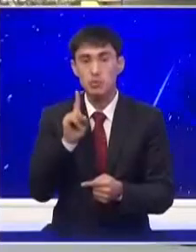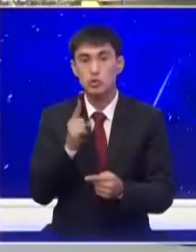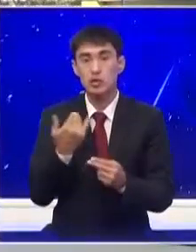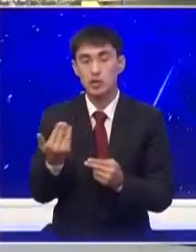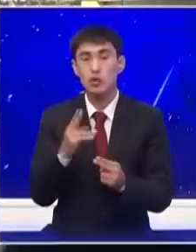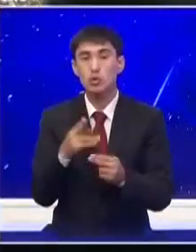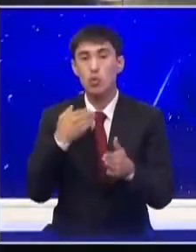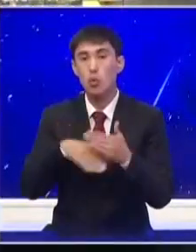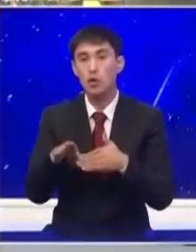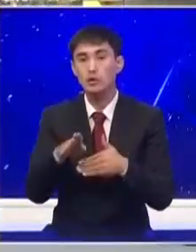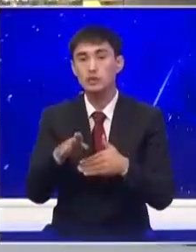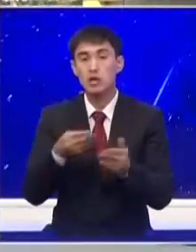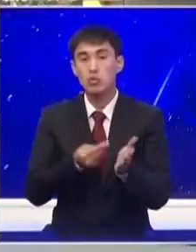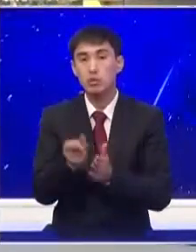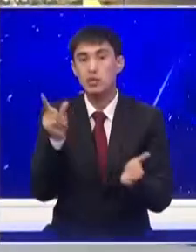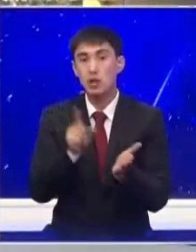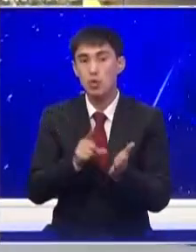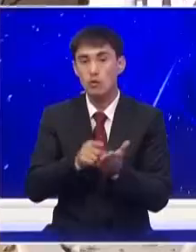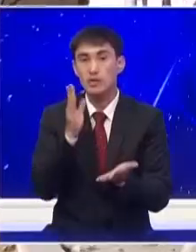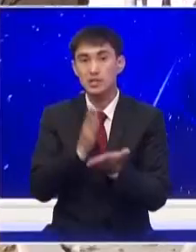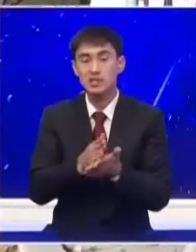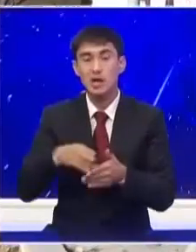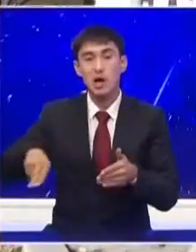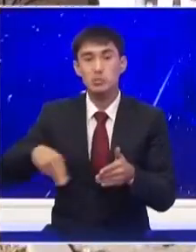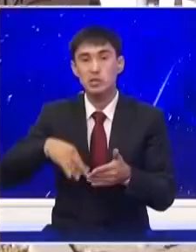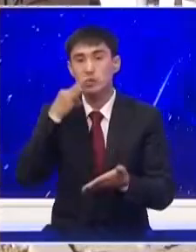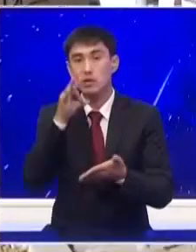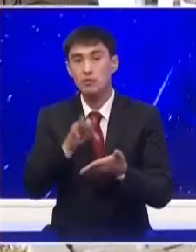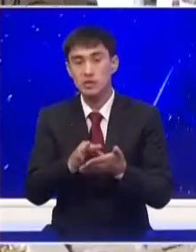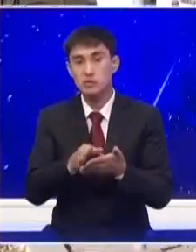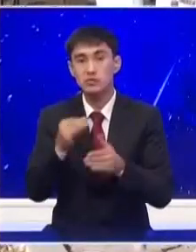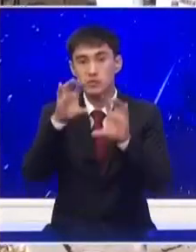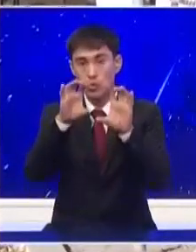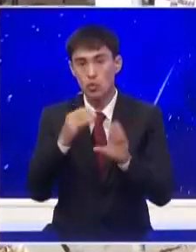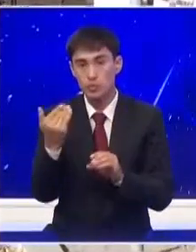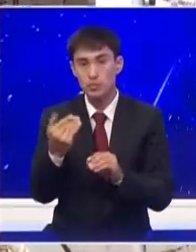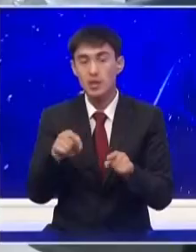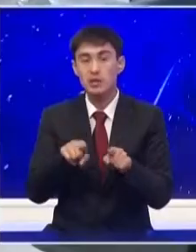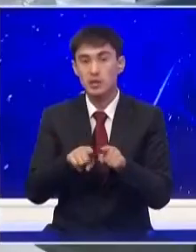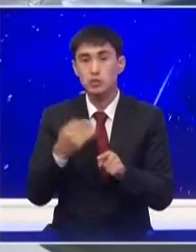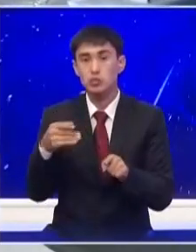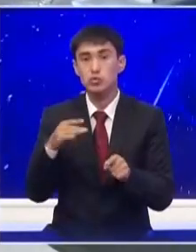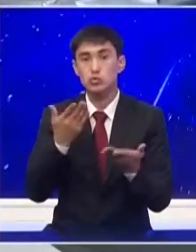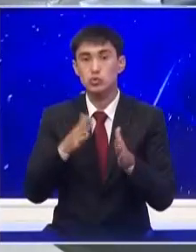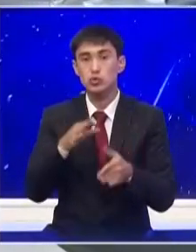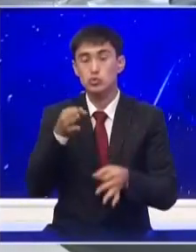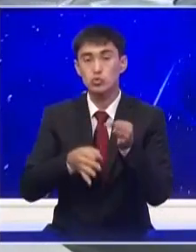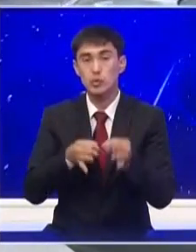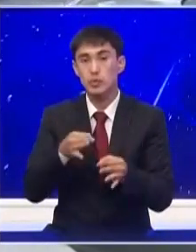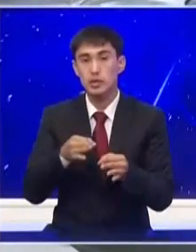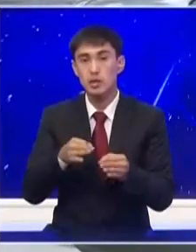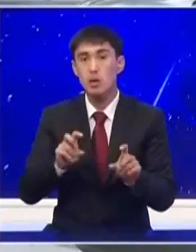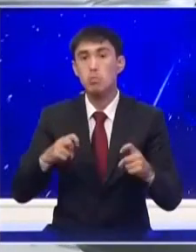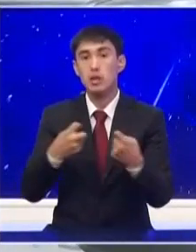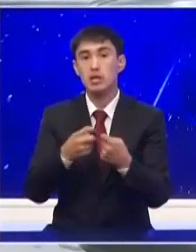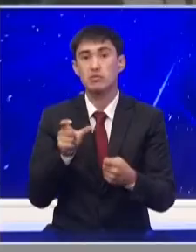что для тех, кто уклоняется от уплаты налогов, предусмотрена административная ответственность в рамках закона. В таких случаях судебные приставы